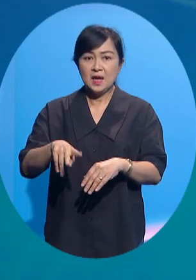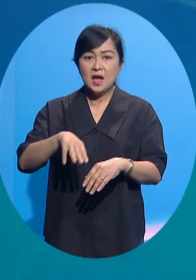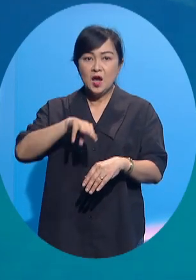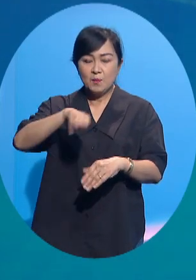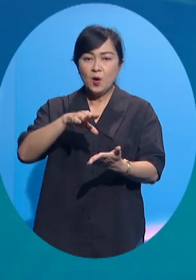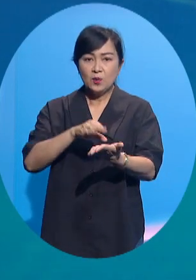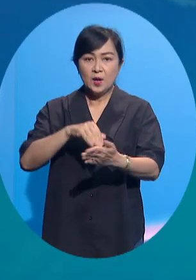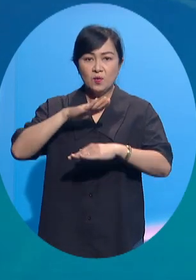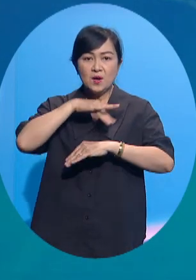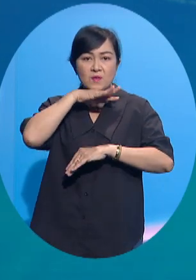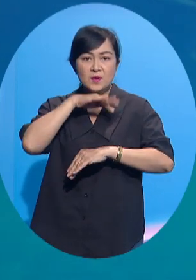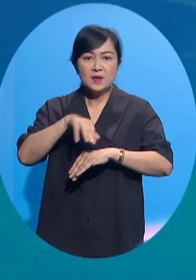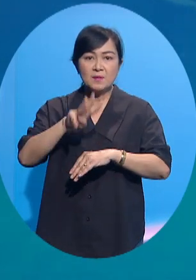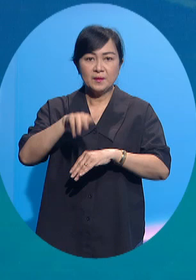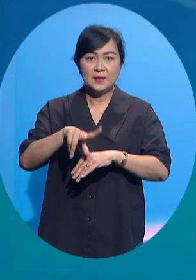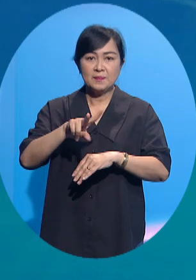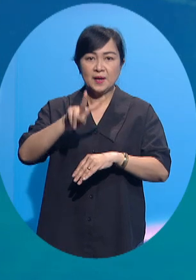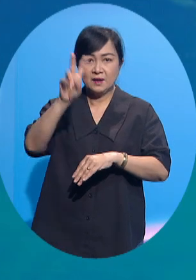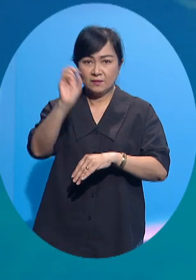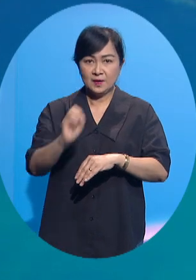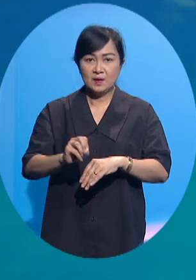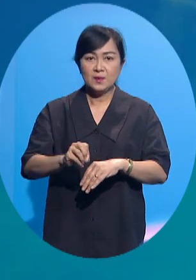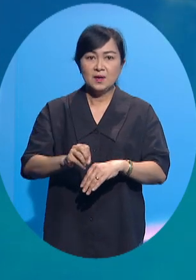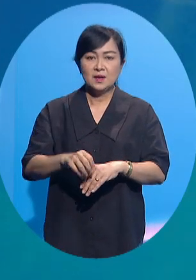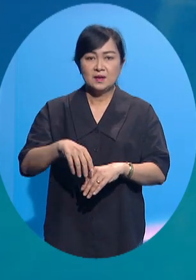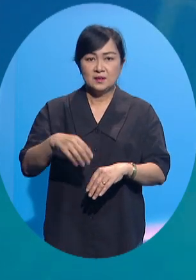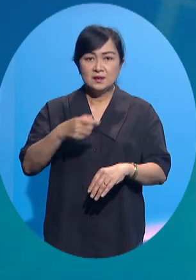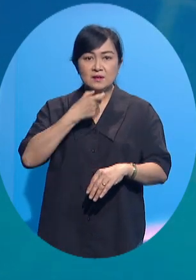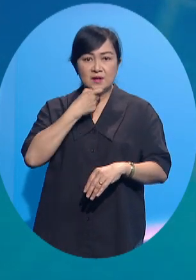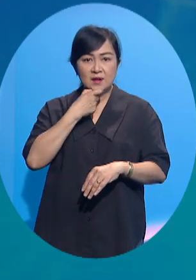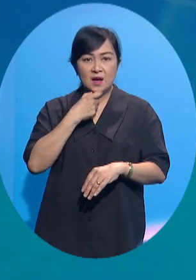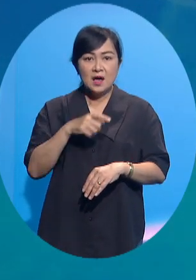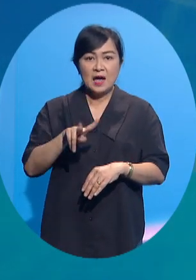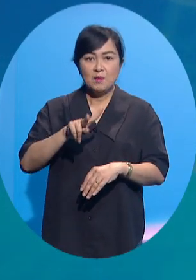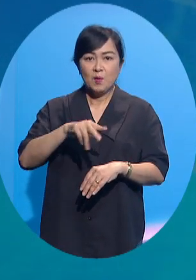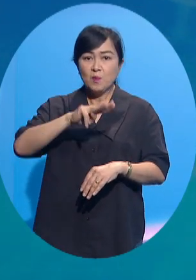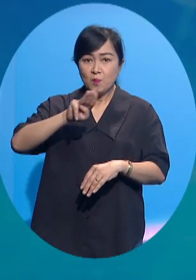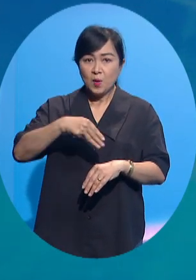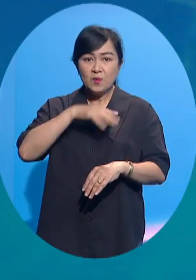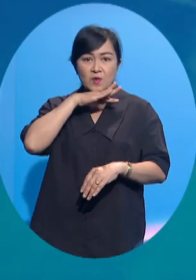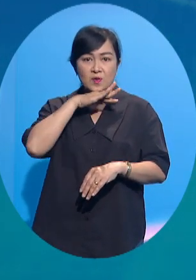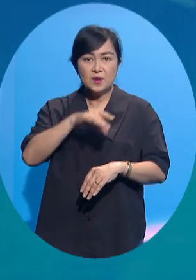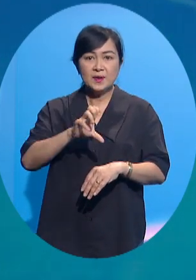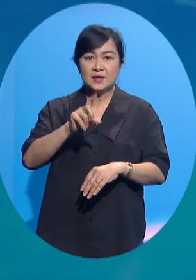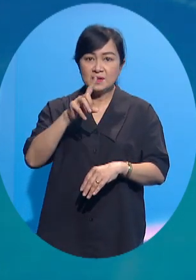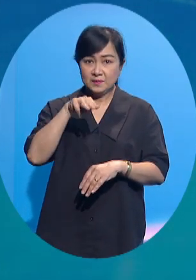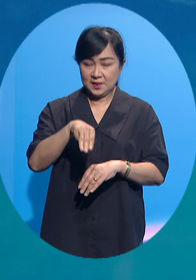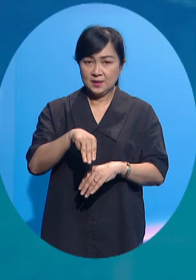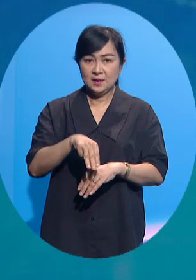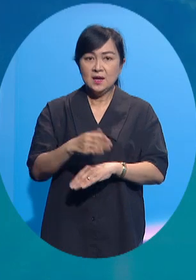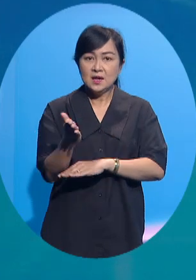đất cho ra kết quả bị ô nhiễm chiếm 3,82 ph các mẫu đất được điều tra trong số này có đến 21 mẫu đất bị ô nhiễm